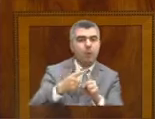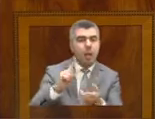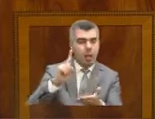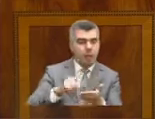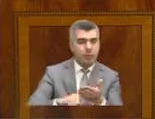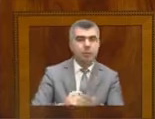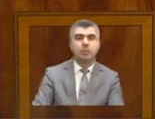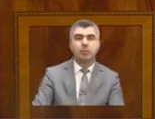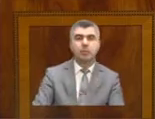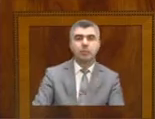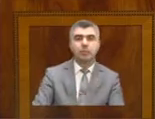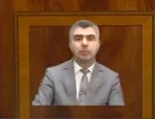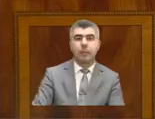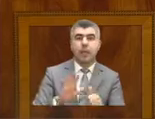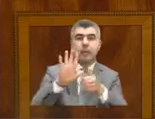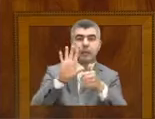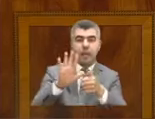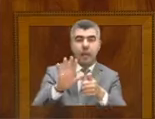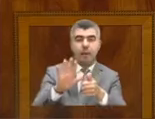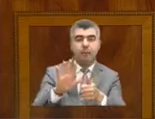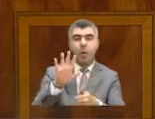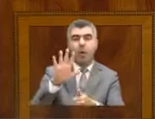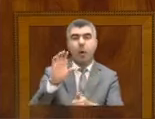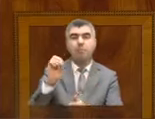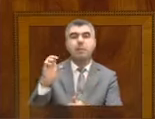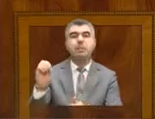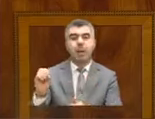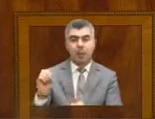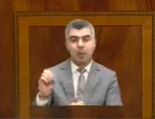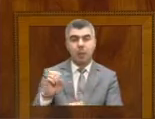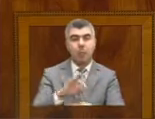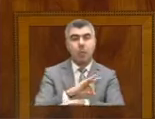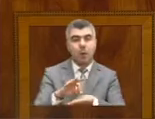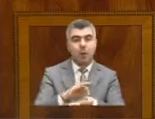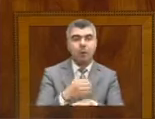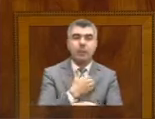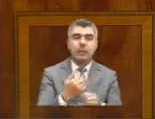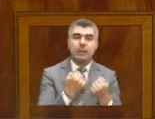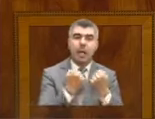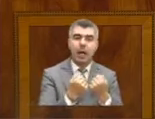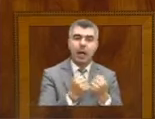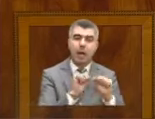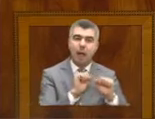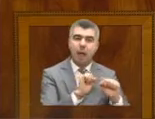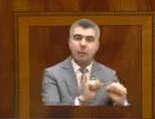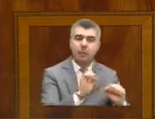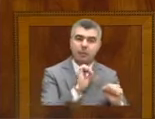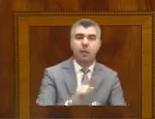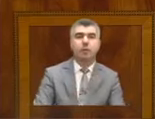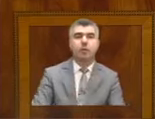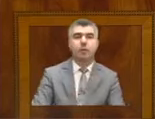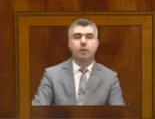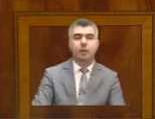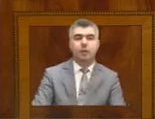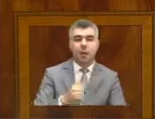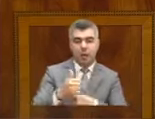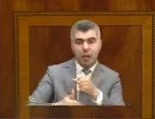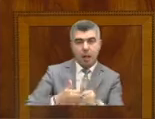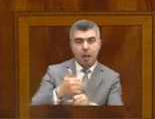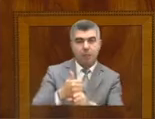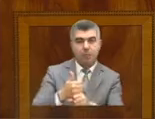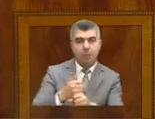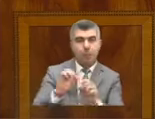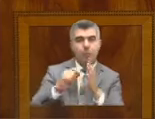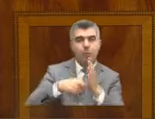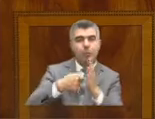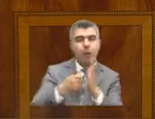تم تخصيص 6,500 منصب مالي لقطاع الصحة والحماية الاجتماعية برسم مشروع قانون